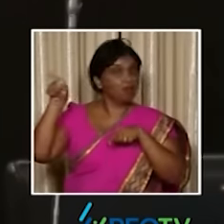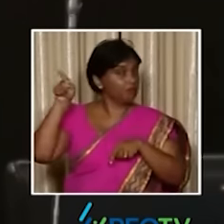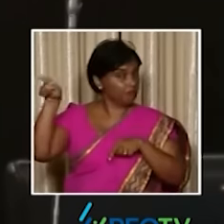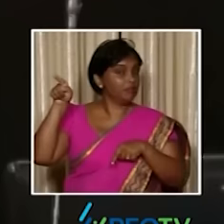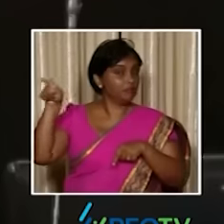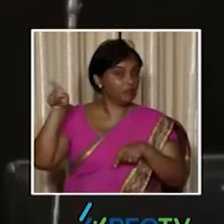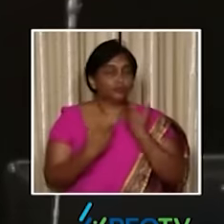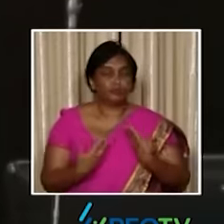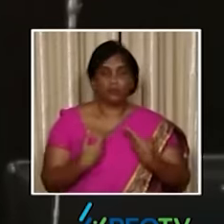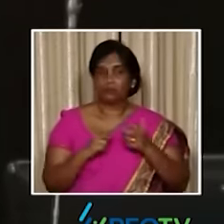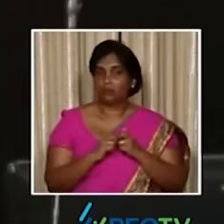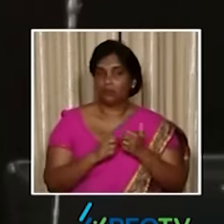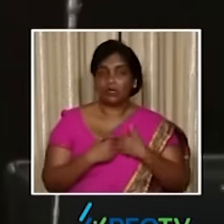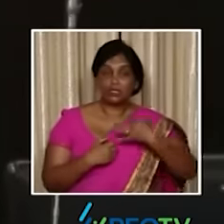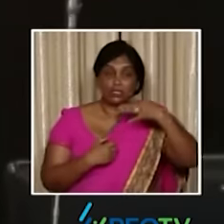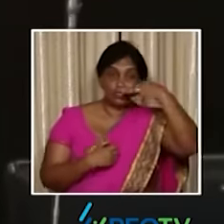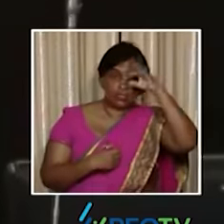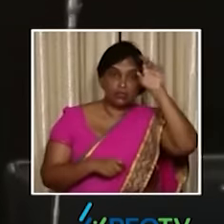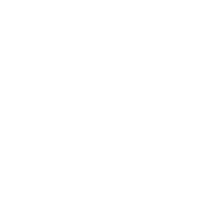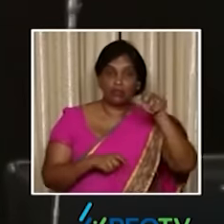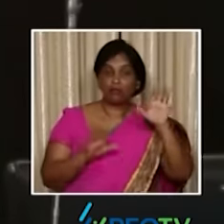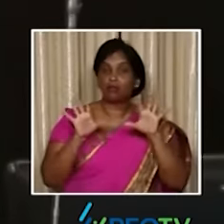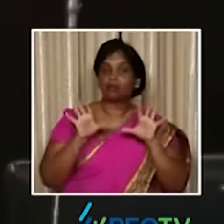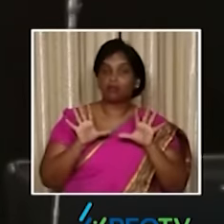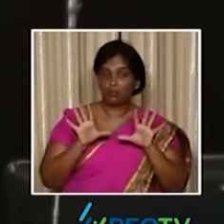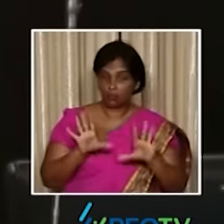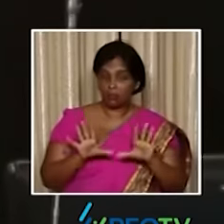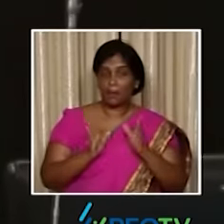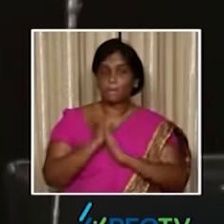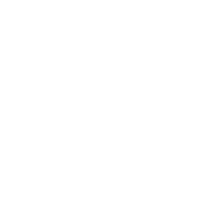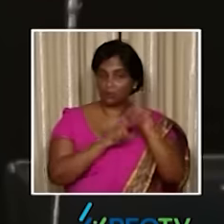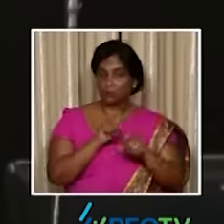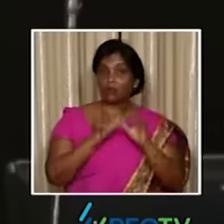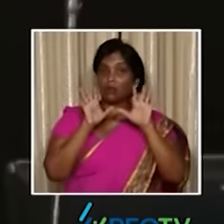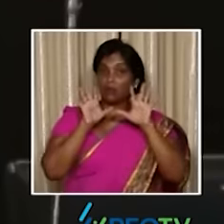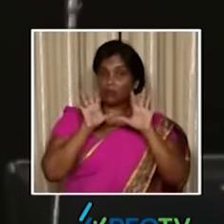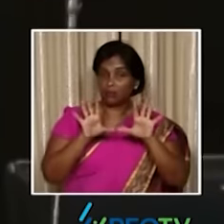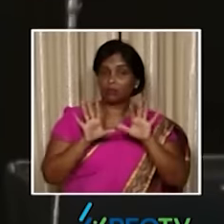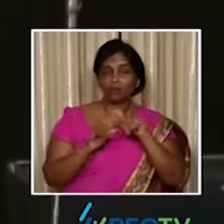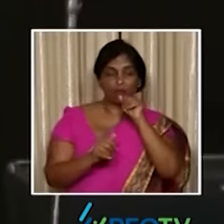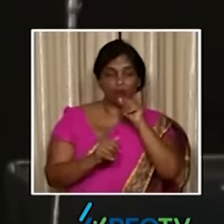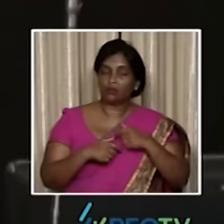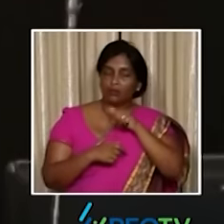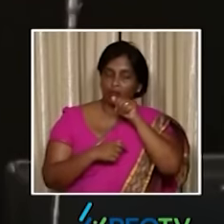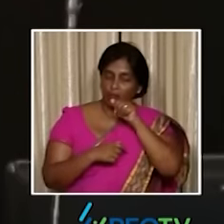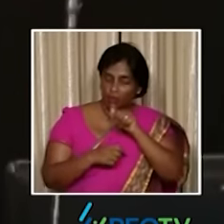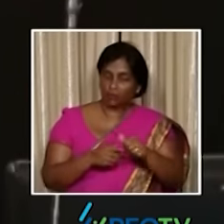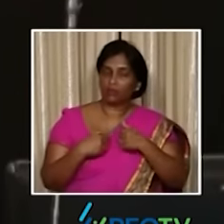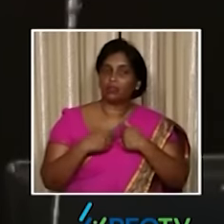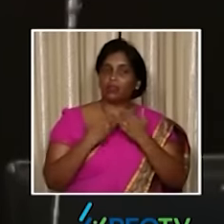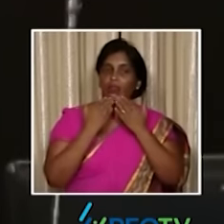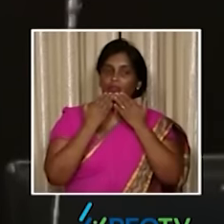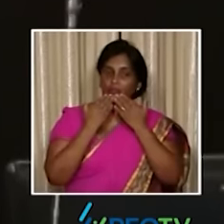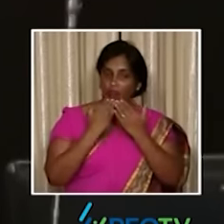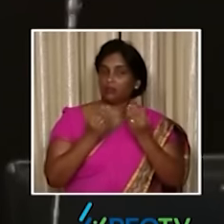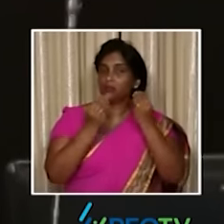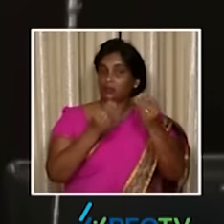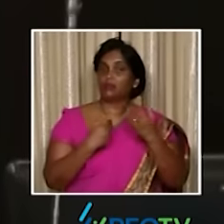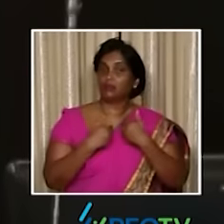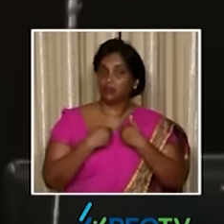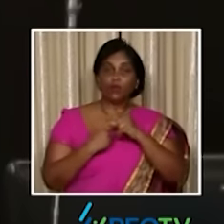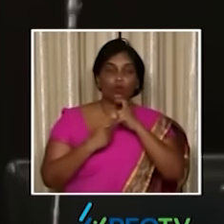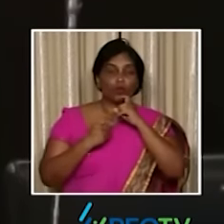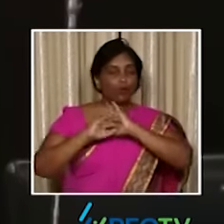ඒ මාස්ටර් මයින්ඩඩ් මෑන් සිංගල නිලධාරියෝ 10 දෙනෙක්. ඒ අමාත්‍යාංශය වැඩ කරපු සාධාරණව කටයුතු කරා. ස්තුතිය මම හොඳ පුද කරනවා. මම මේ